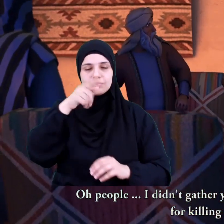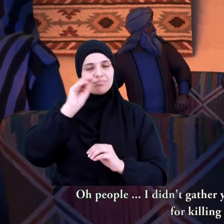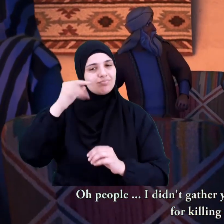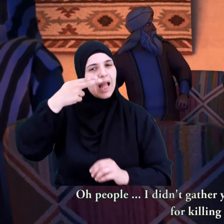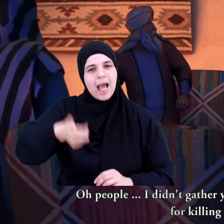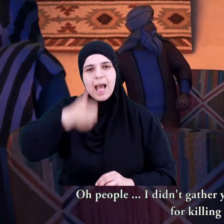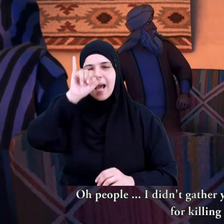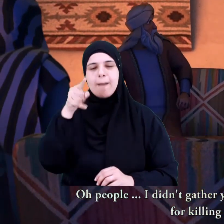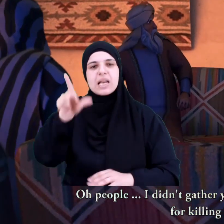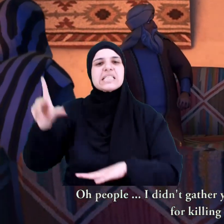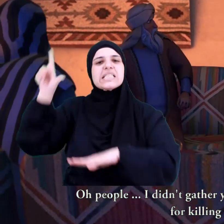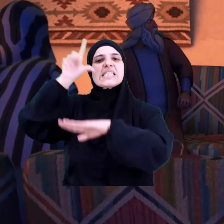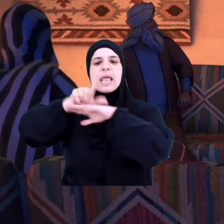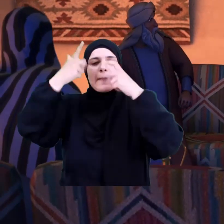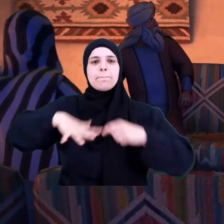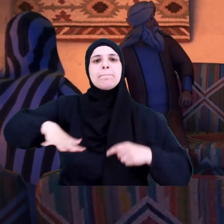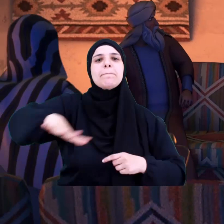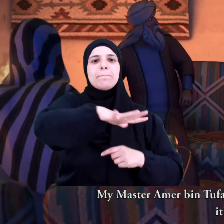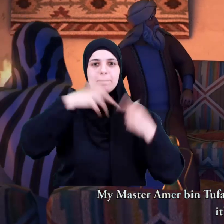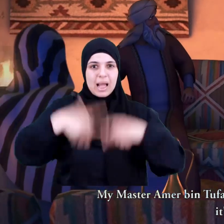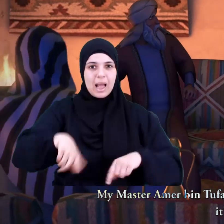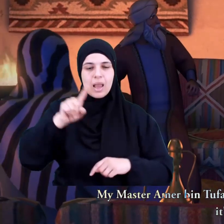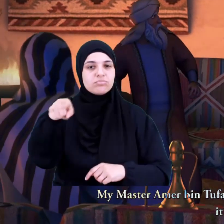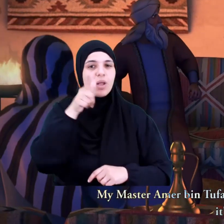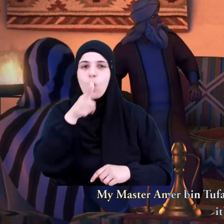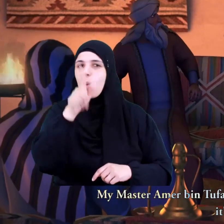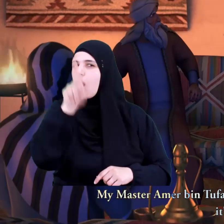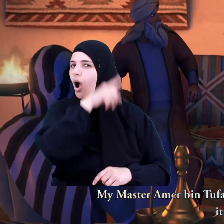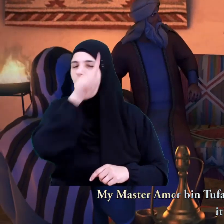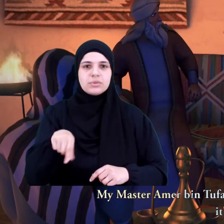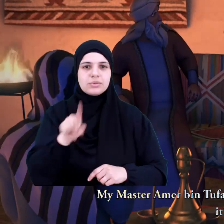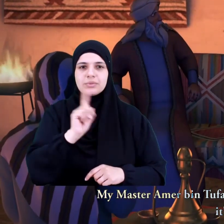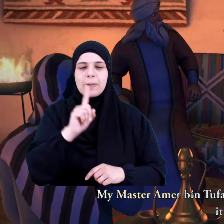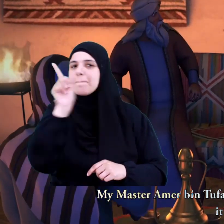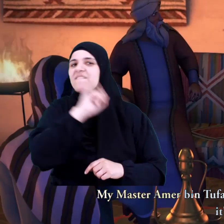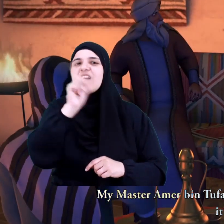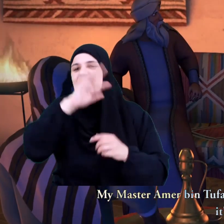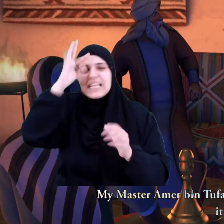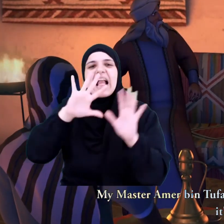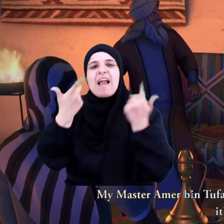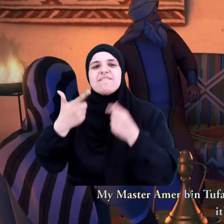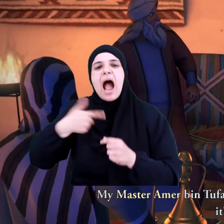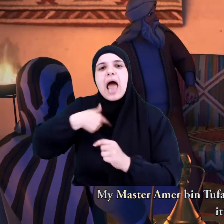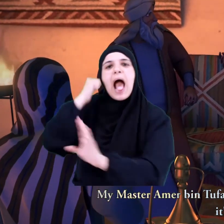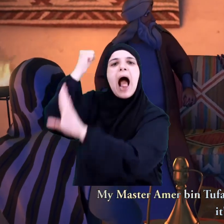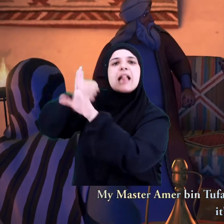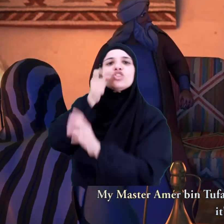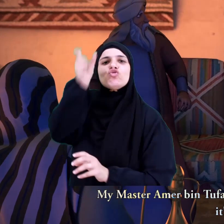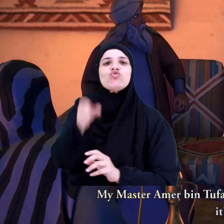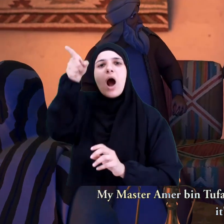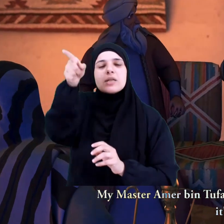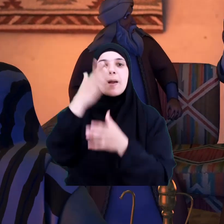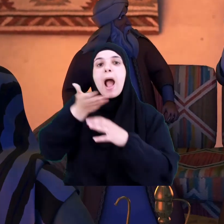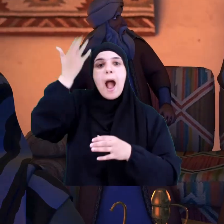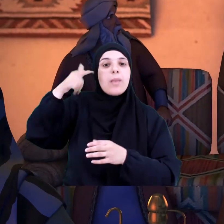عامر بن الطفيل، سيد بني عامر، ما تقوله أمر جلل. كيف نقاتل من أرسلهم